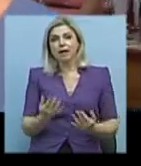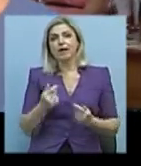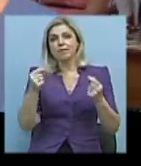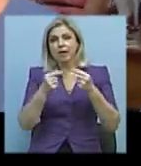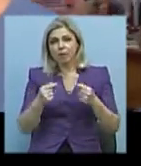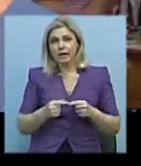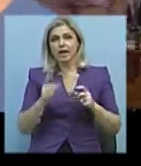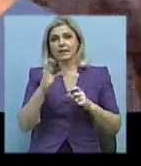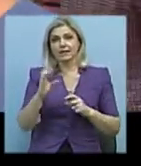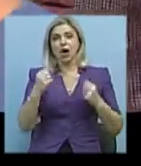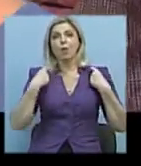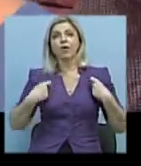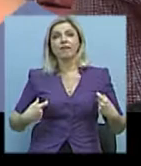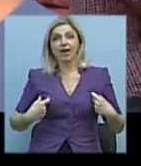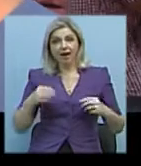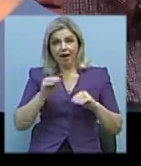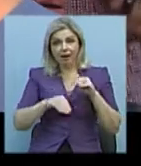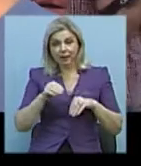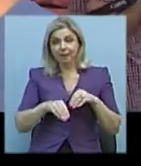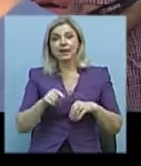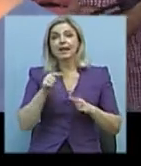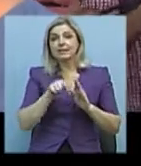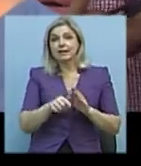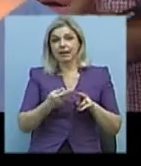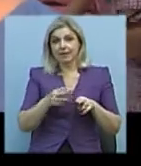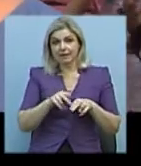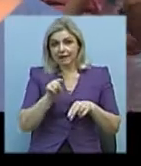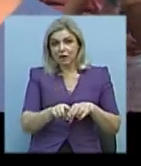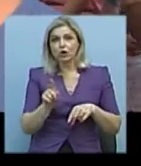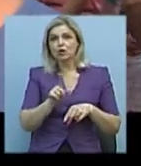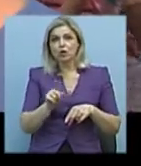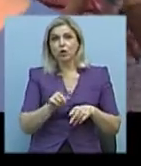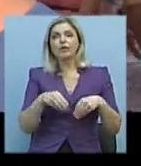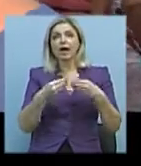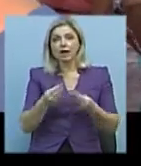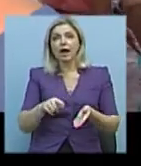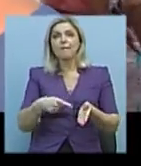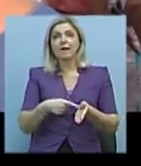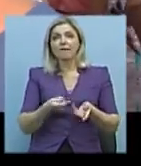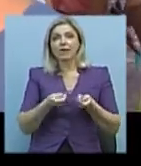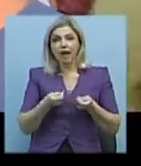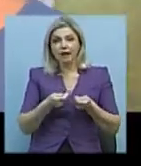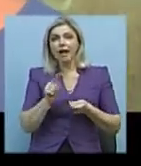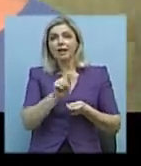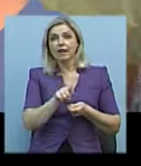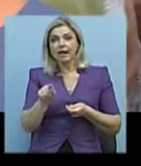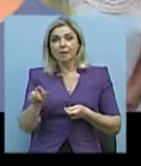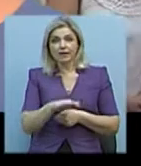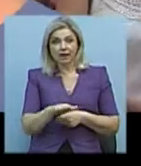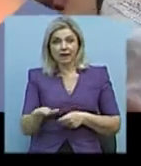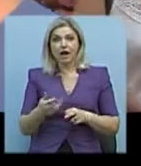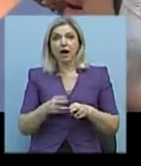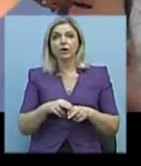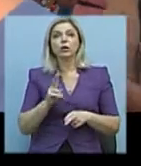тими портфелями. Це те, що у свою чергу дає міська влада тим дітям, які,